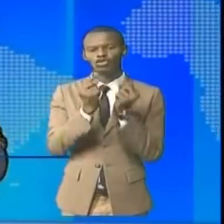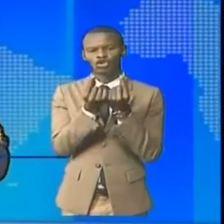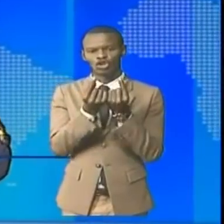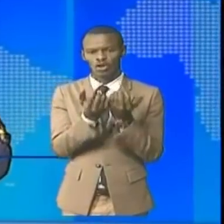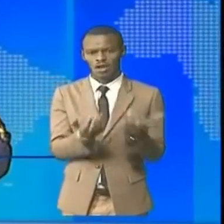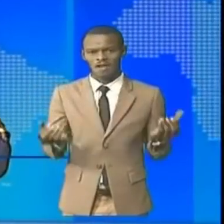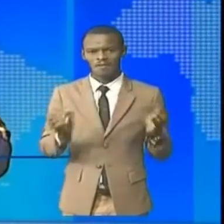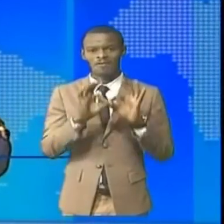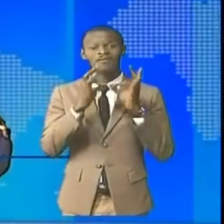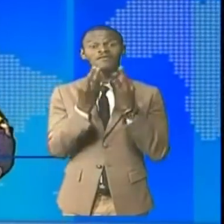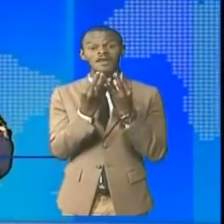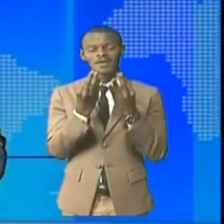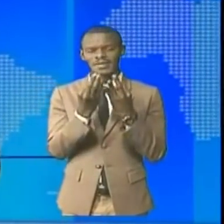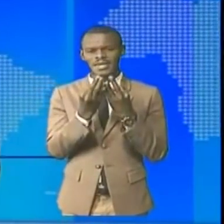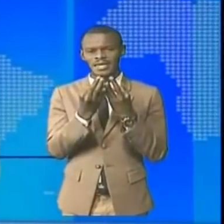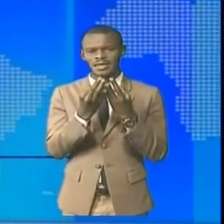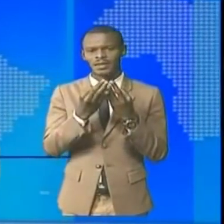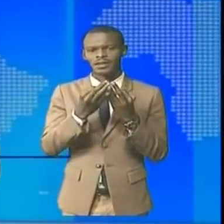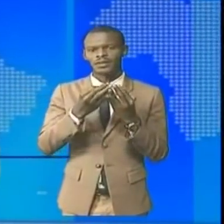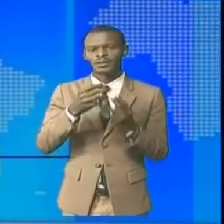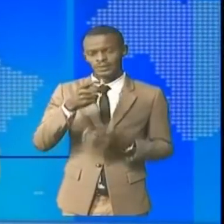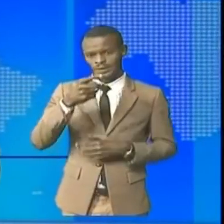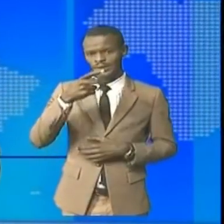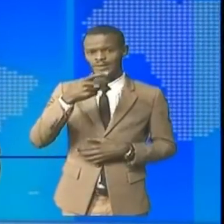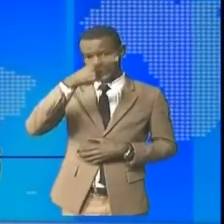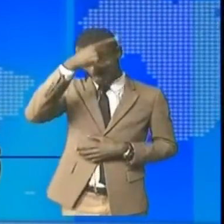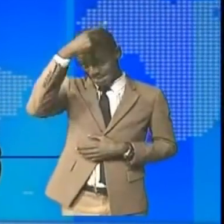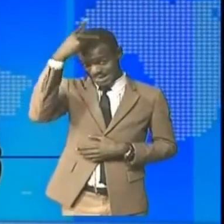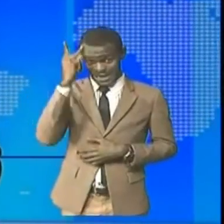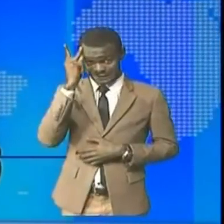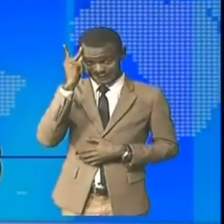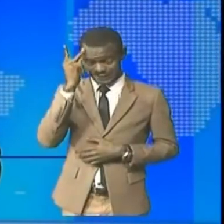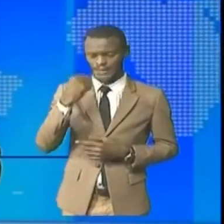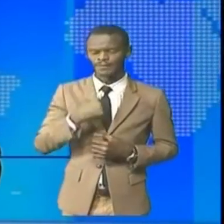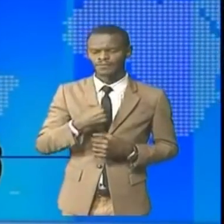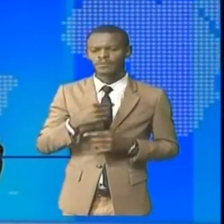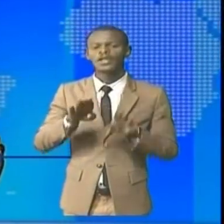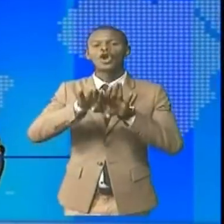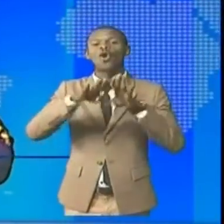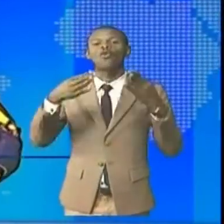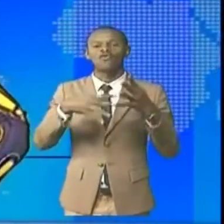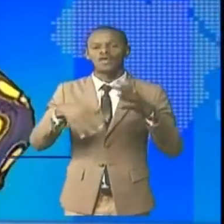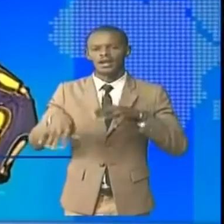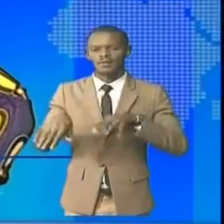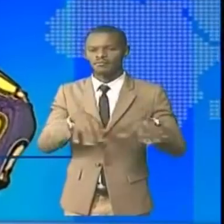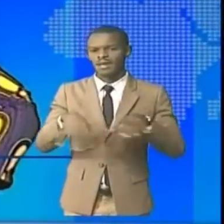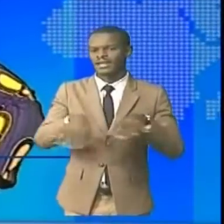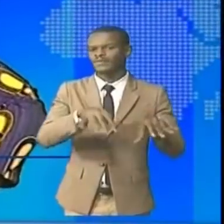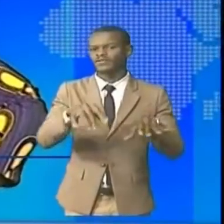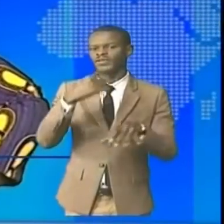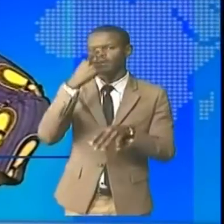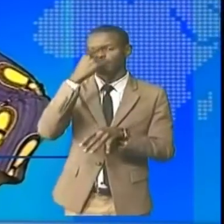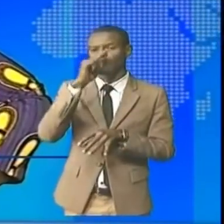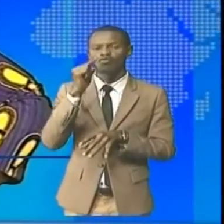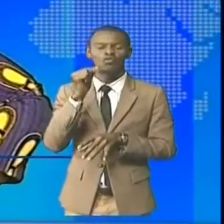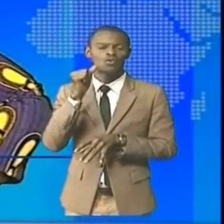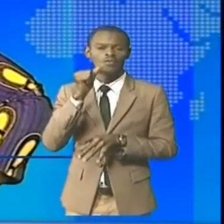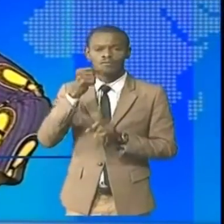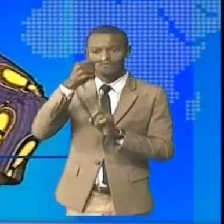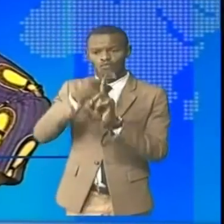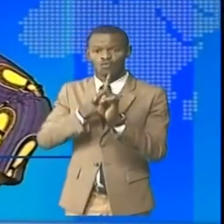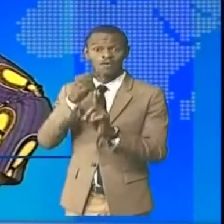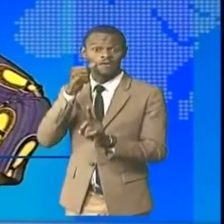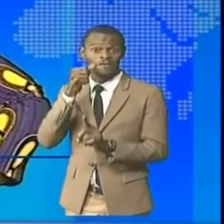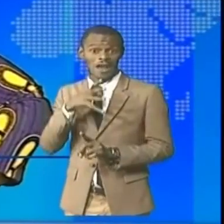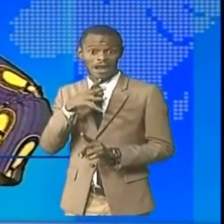Kasaï, Denise Moulouka, a lancé hier les activités liées au mois de mars, mois dédié à la femme. Plusieurs personnalités ont